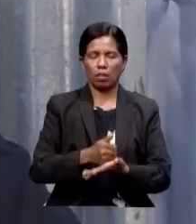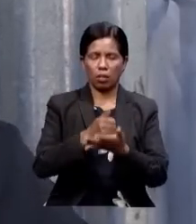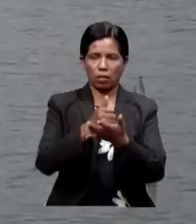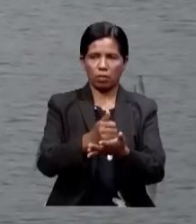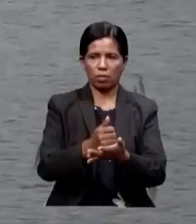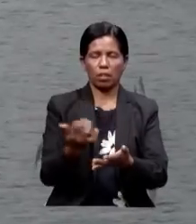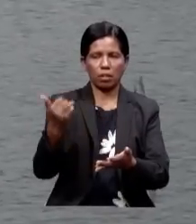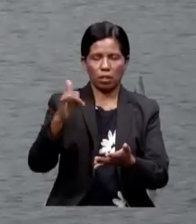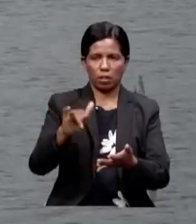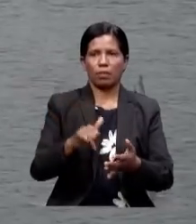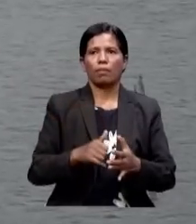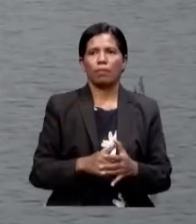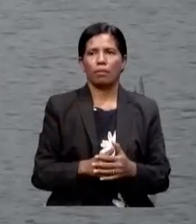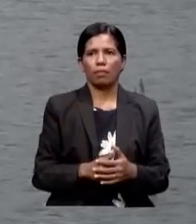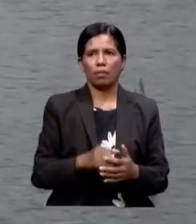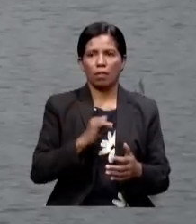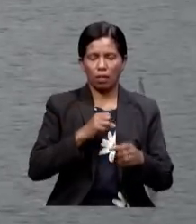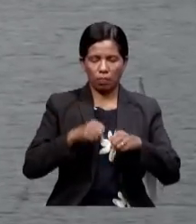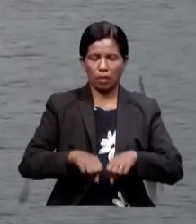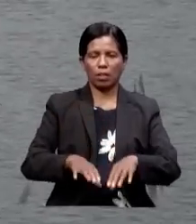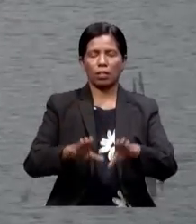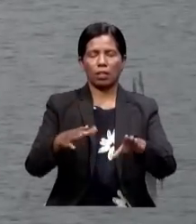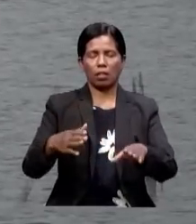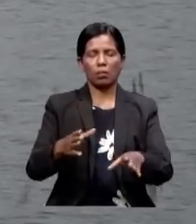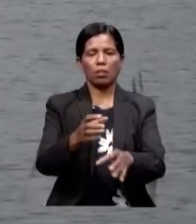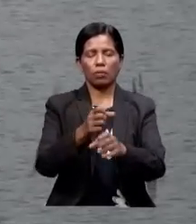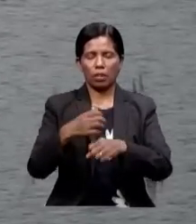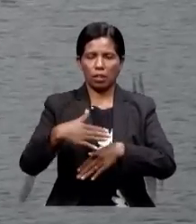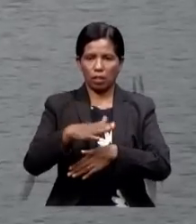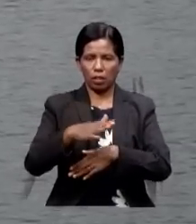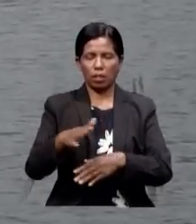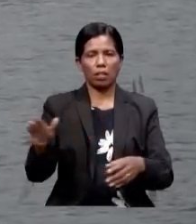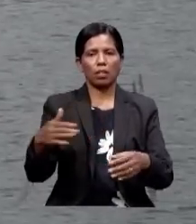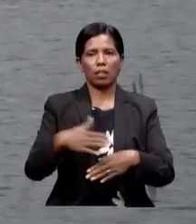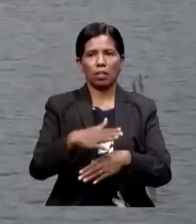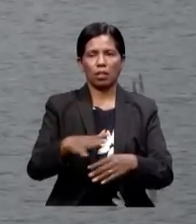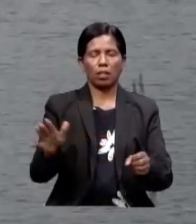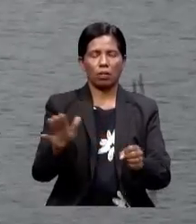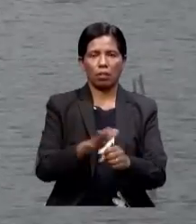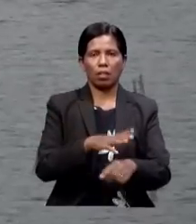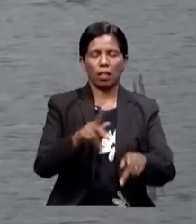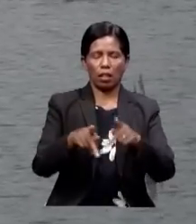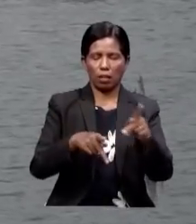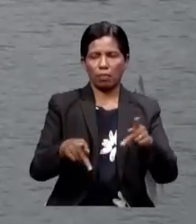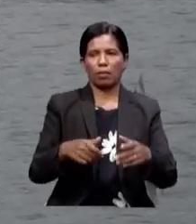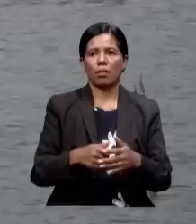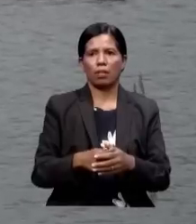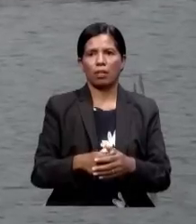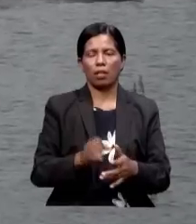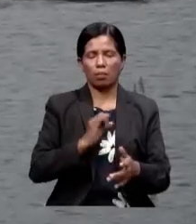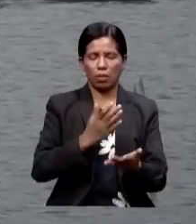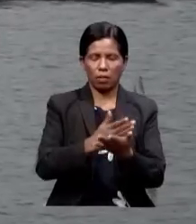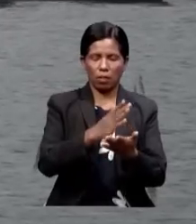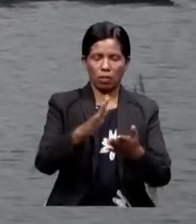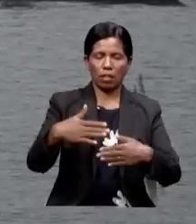poni hau hau batasi bah kail hotu selo ikan lakona hau bahola paleman eman rompon titi barkona amos bahola hotu